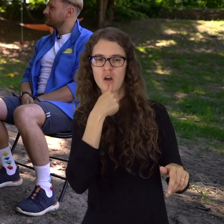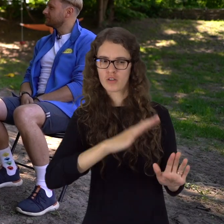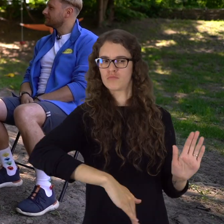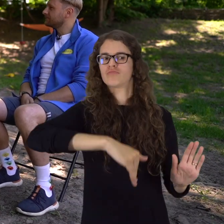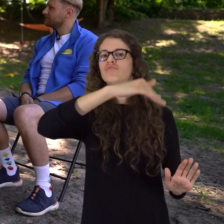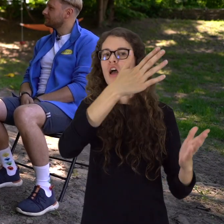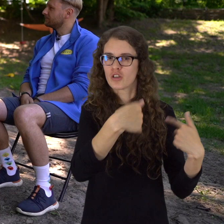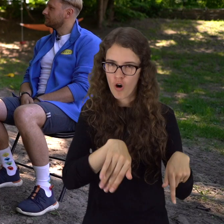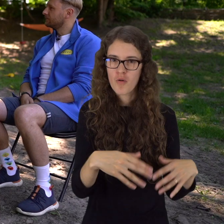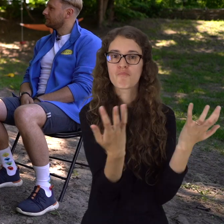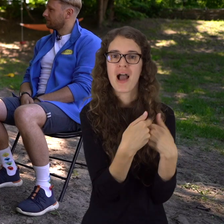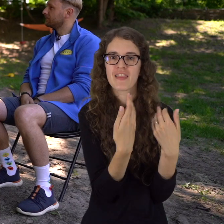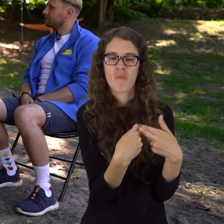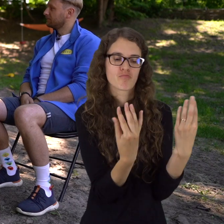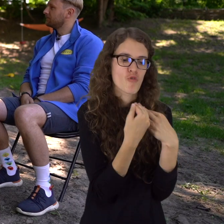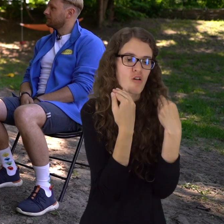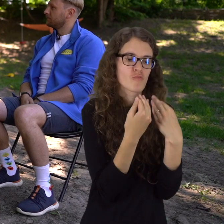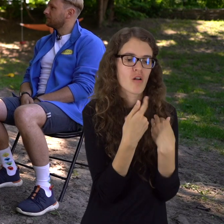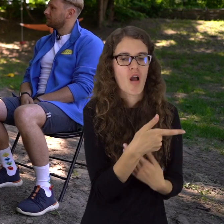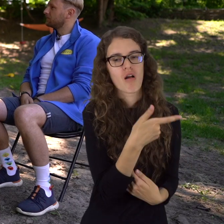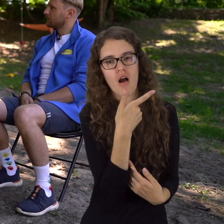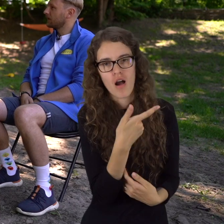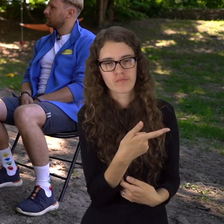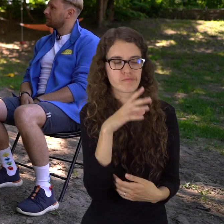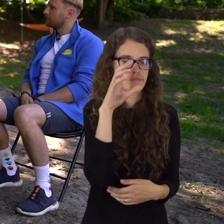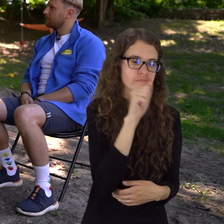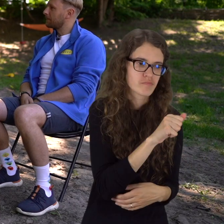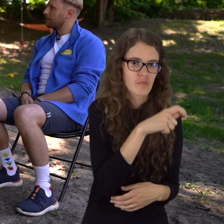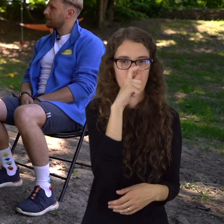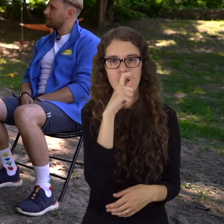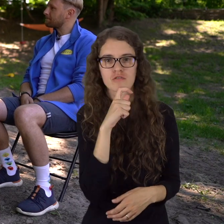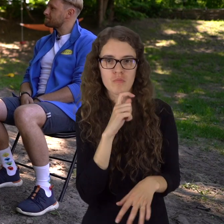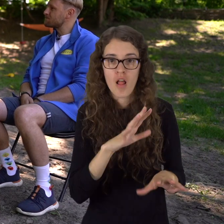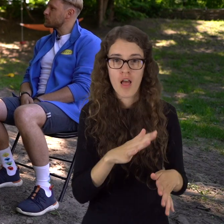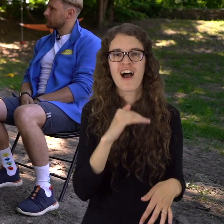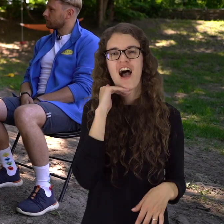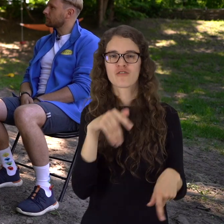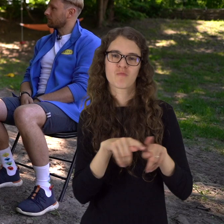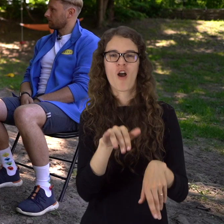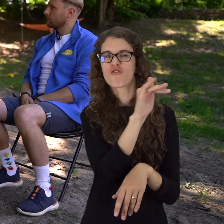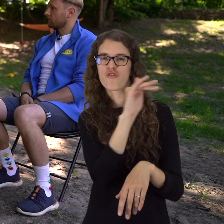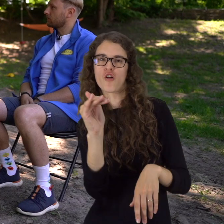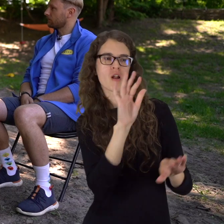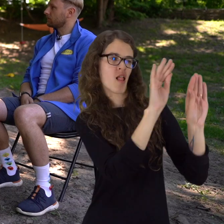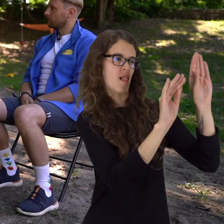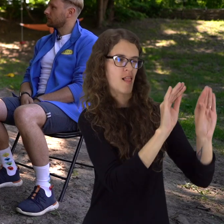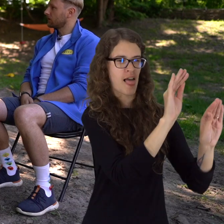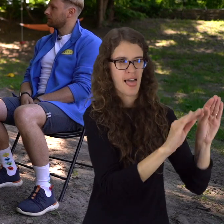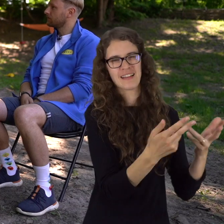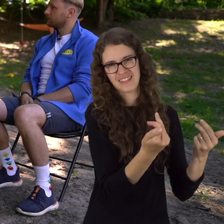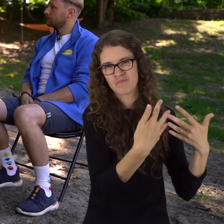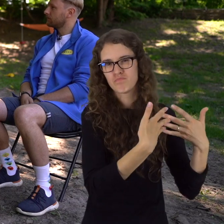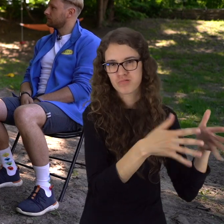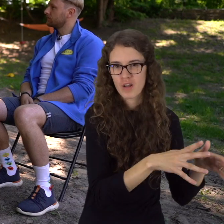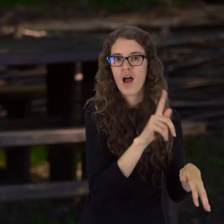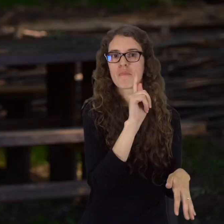vyresnėse klasėse, kai matematikos tarkim mokinasi, sako, ką man to reikia. Taip. Nesuprasdami, kad gal na, konkrečios formulės ir nereikia, bet loginio mąstymo ugdymas